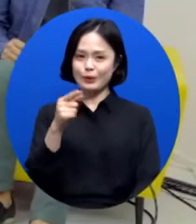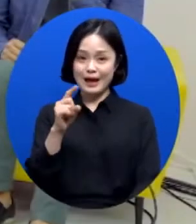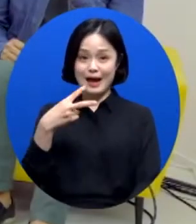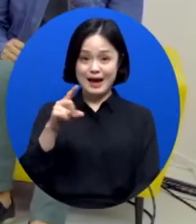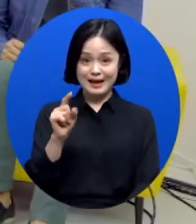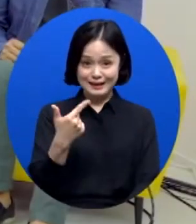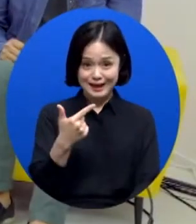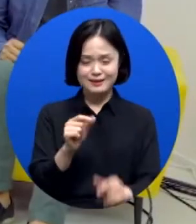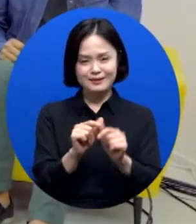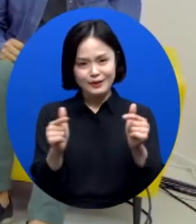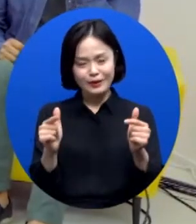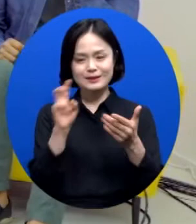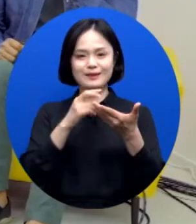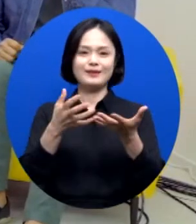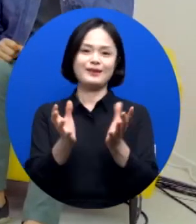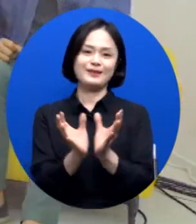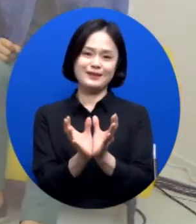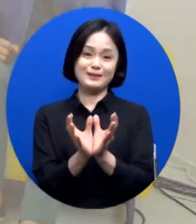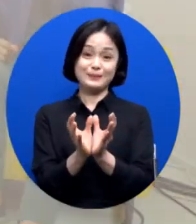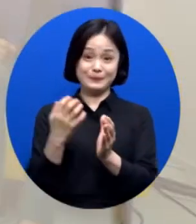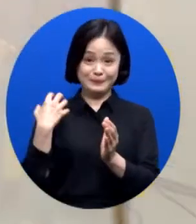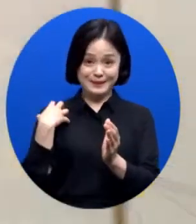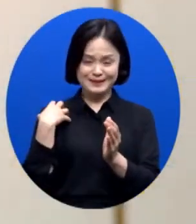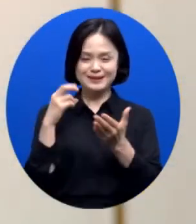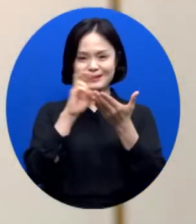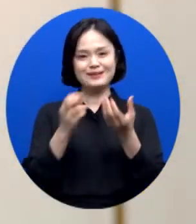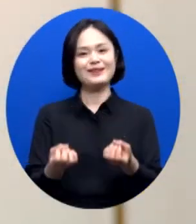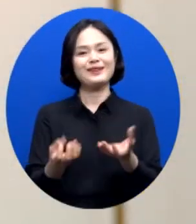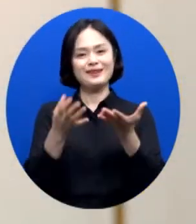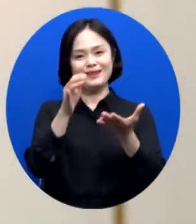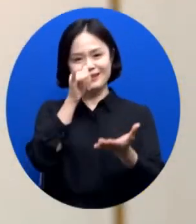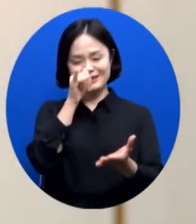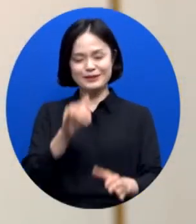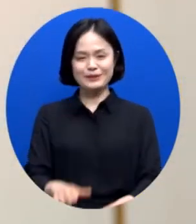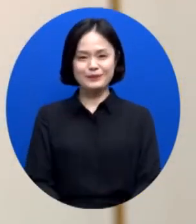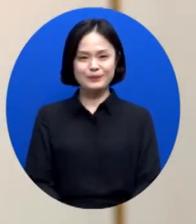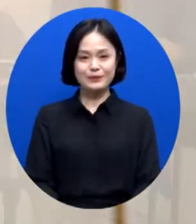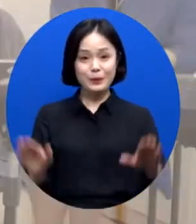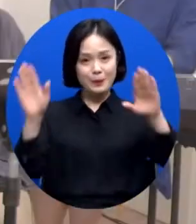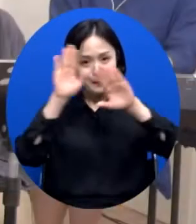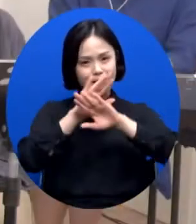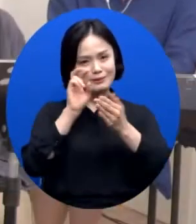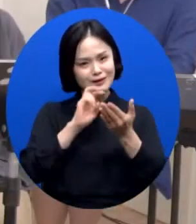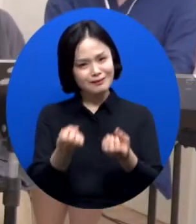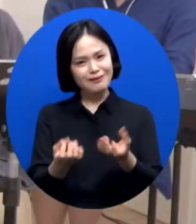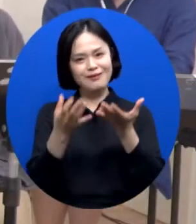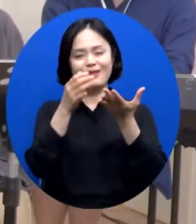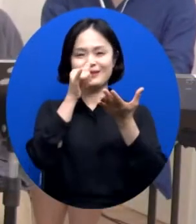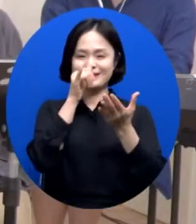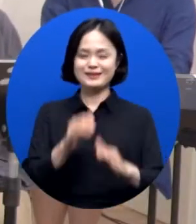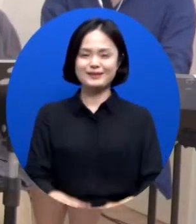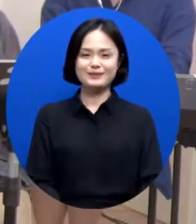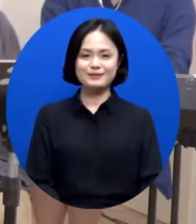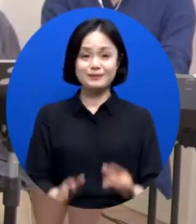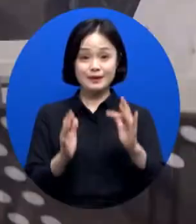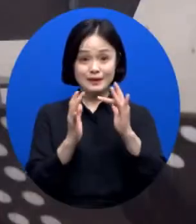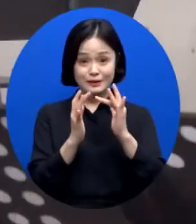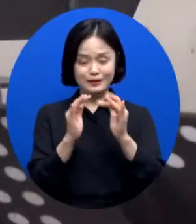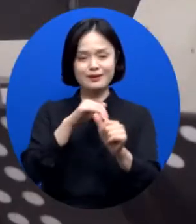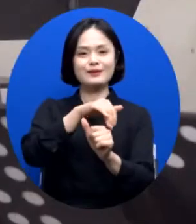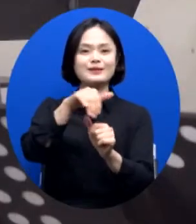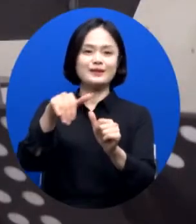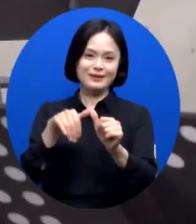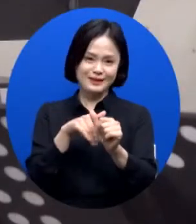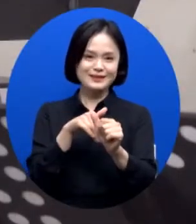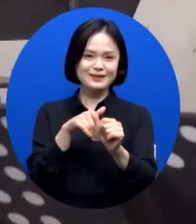국내 최고 찬양팀이 진행하는 CTS 정오 찬양과 한밤의 찬양까지, 비대면 시대 각자 자신이